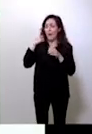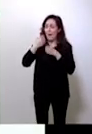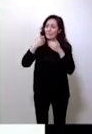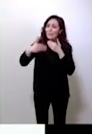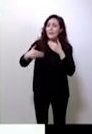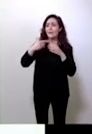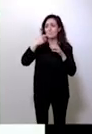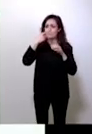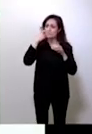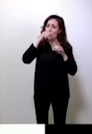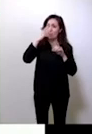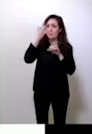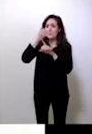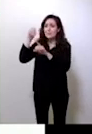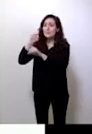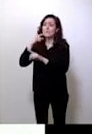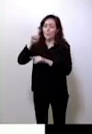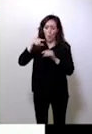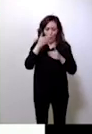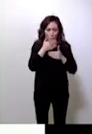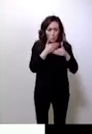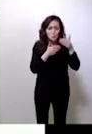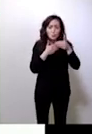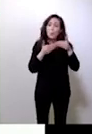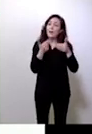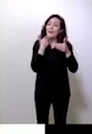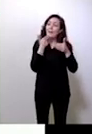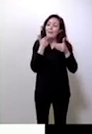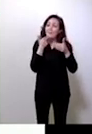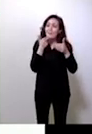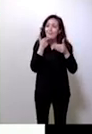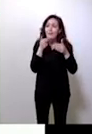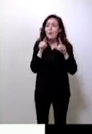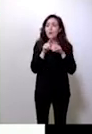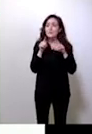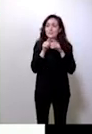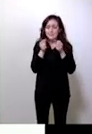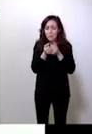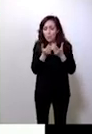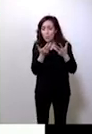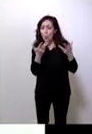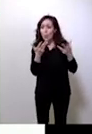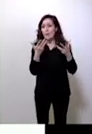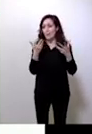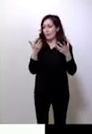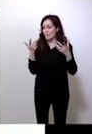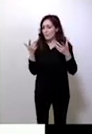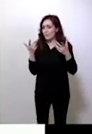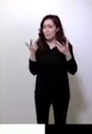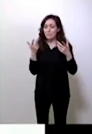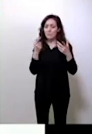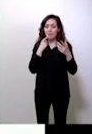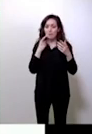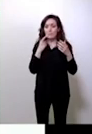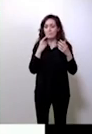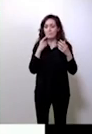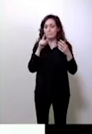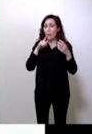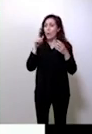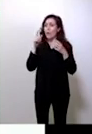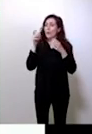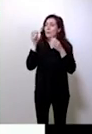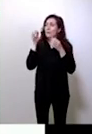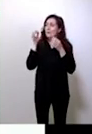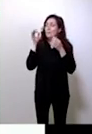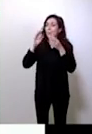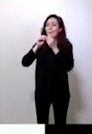le défi de la construction de qualité et dans une densité compatible avec l'impératif climatique. C'est le défi